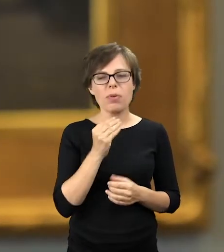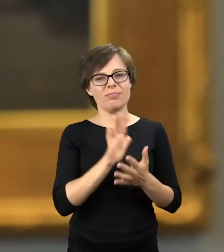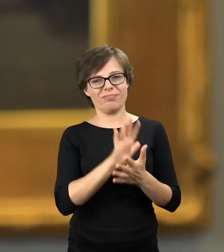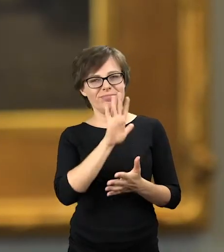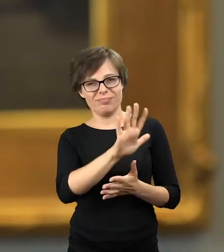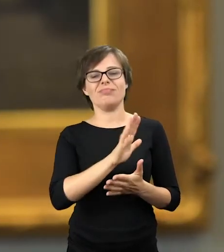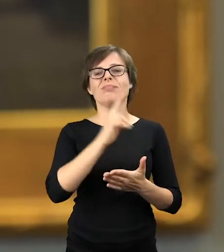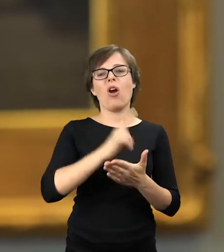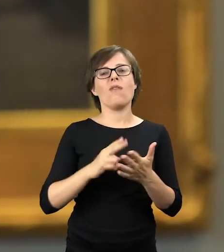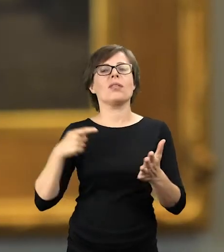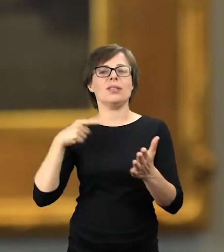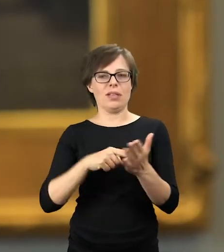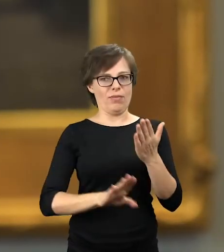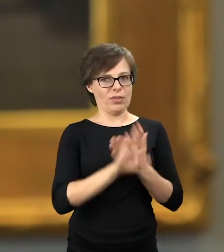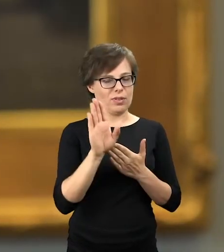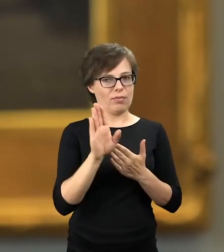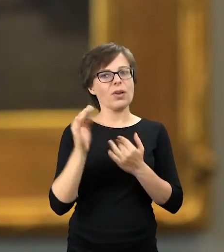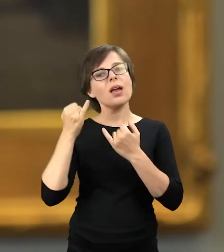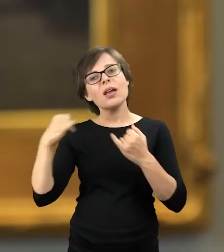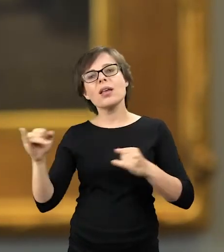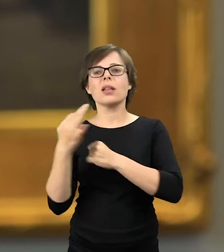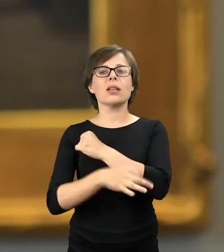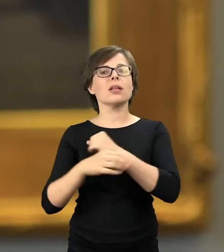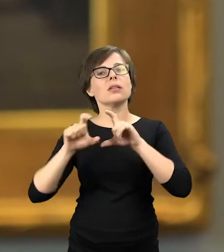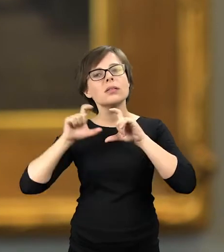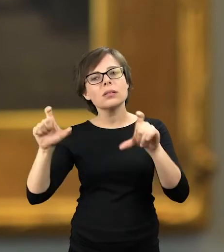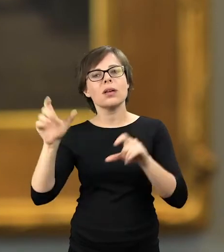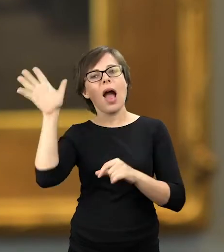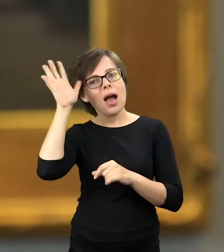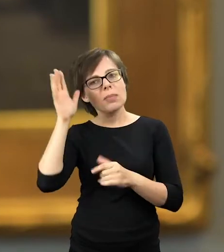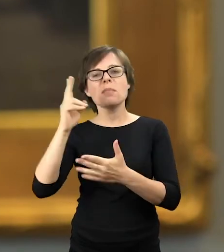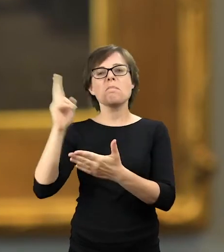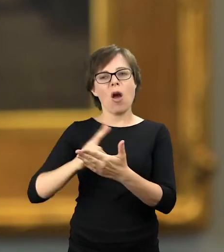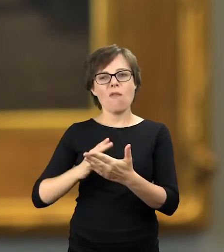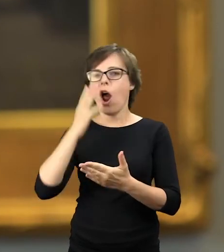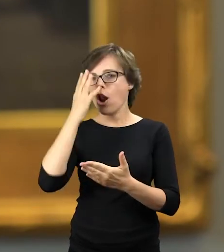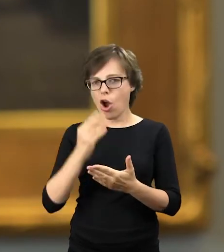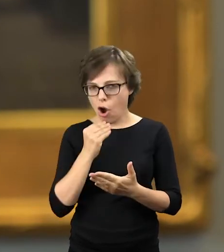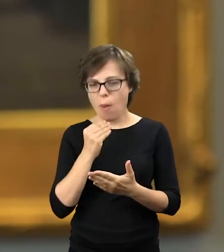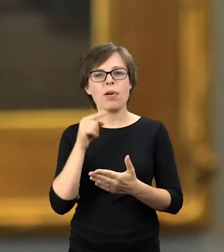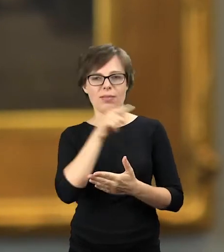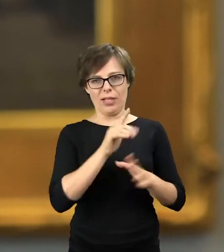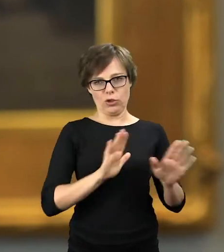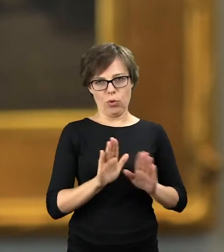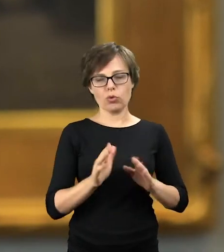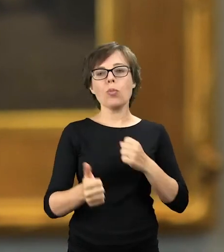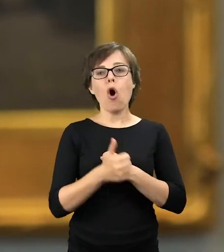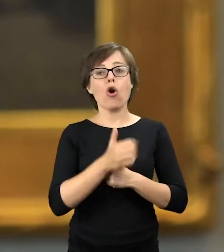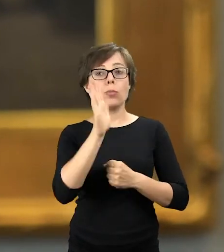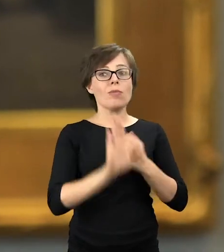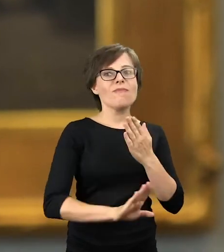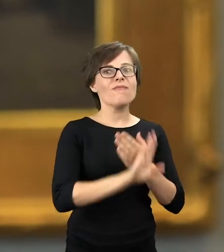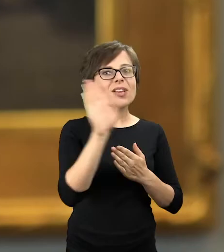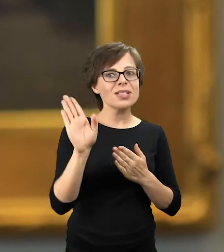wystawie. Tak malowane były obrazy akademickie, by swoją wytworną formą, by swoją wielkością prezentowały się na